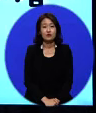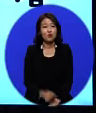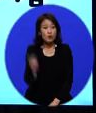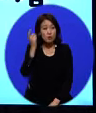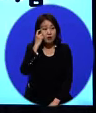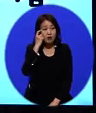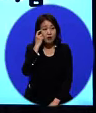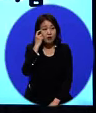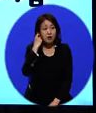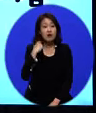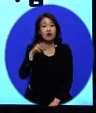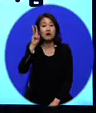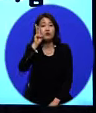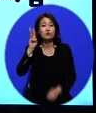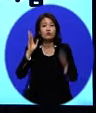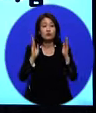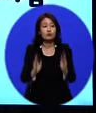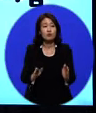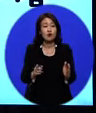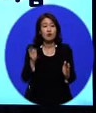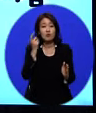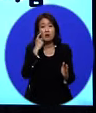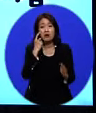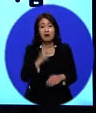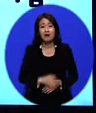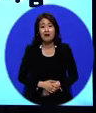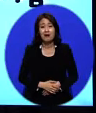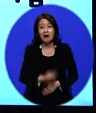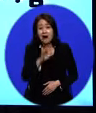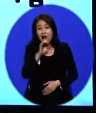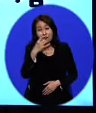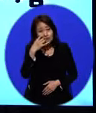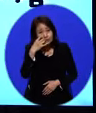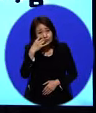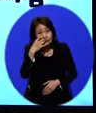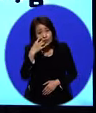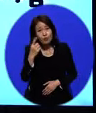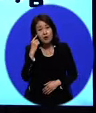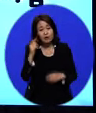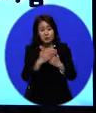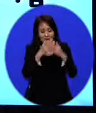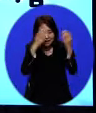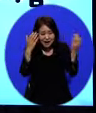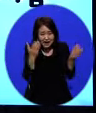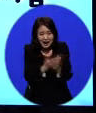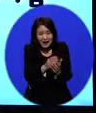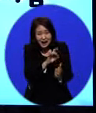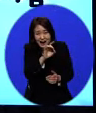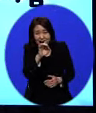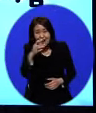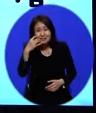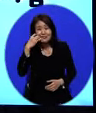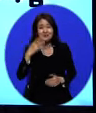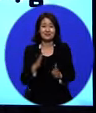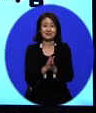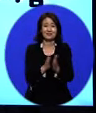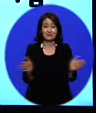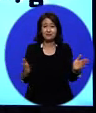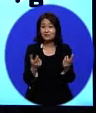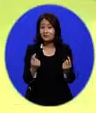왜 굳이 3일이었을까? 하나하나 궁금하기 시작하면 다 궁금해져요, 이게. 그렇지